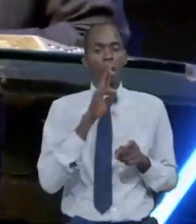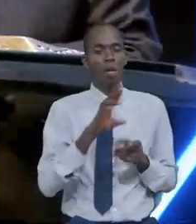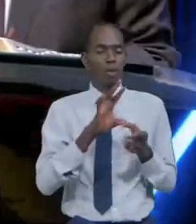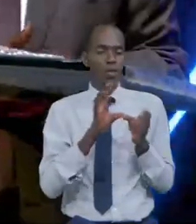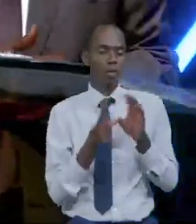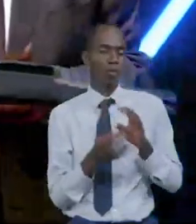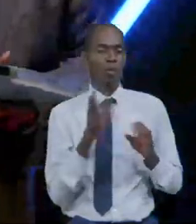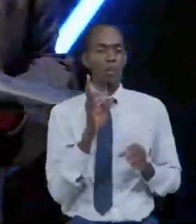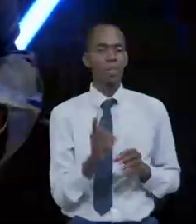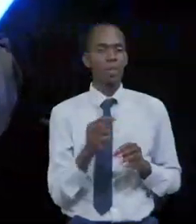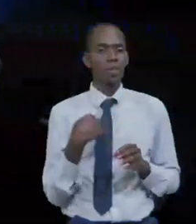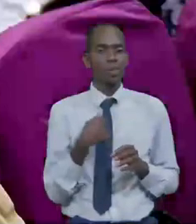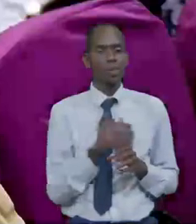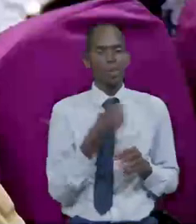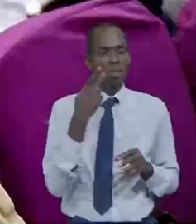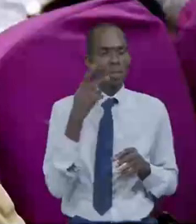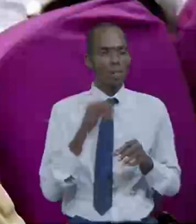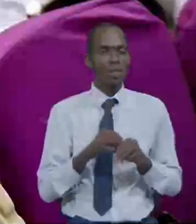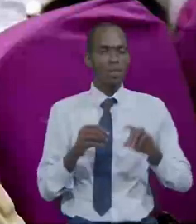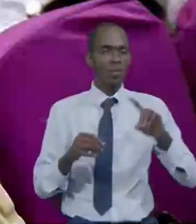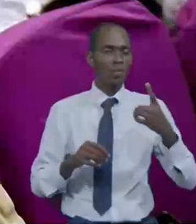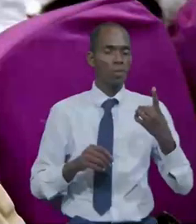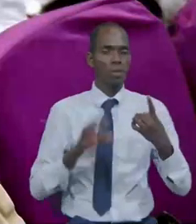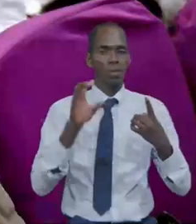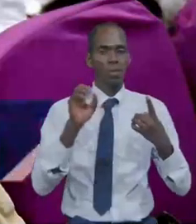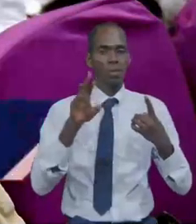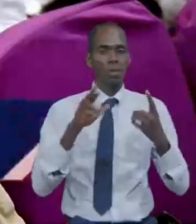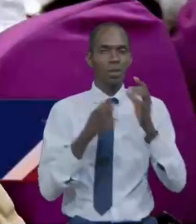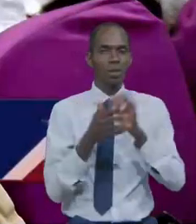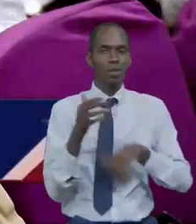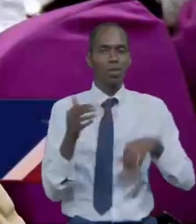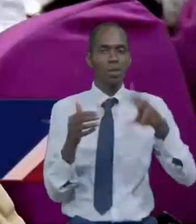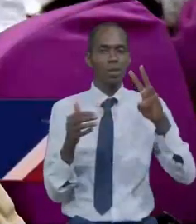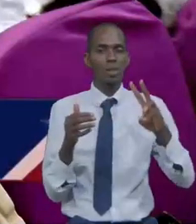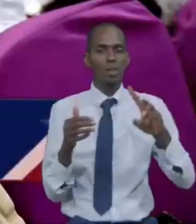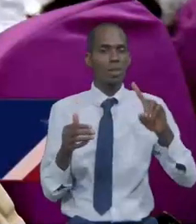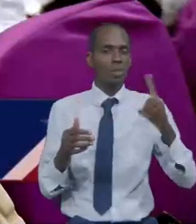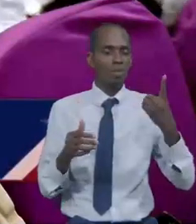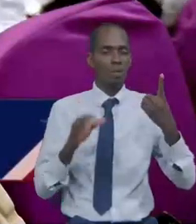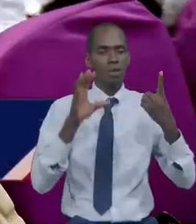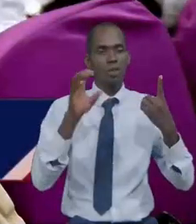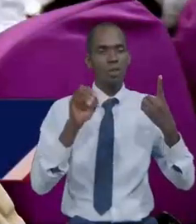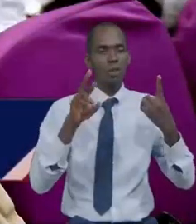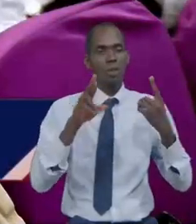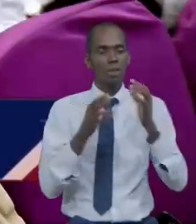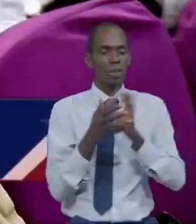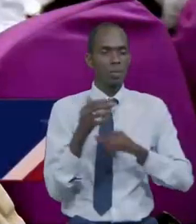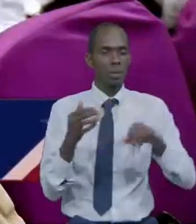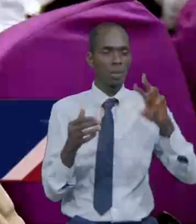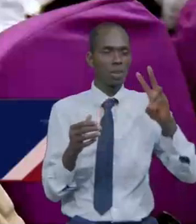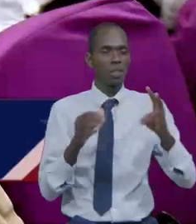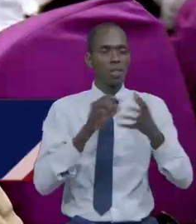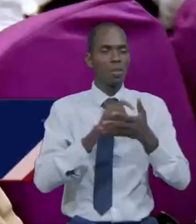aussi on se convertit à Christ. On va à 1 Corinthiens